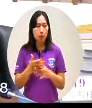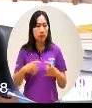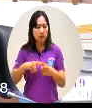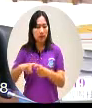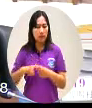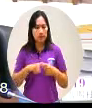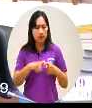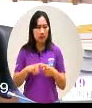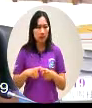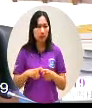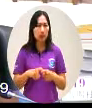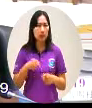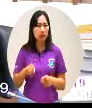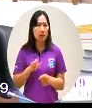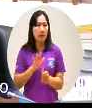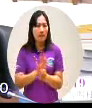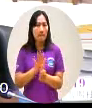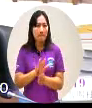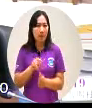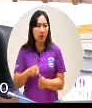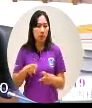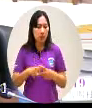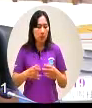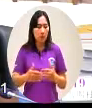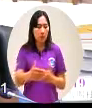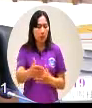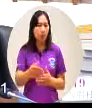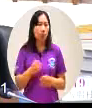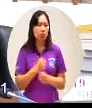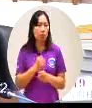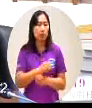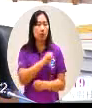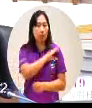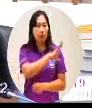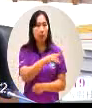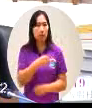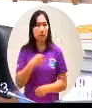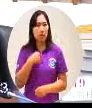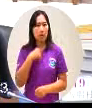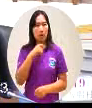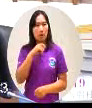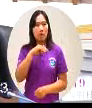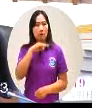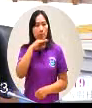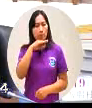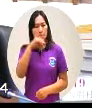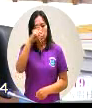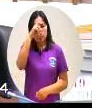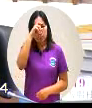甲这个工程设计吼更加完善啦！吼，就另外而且甲你期待啦！吼。